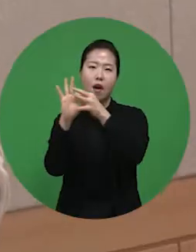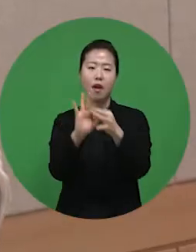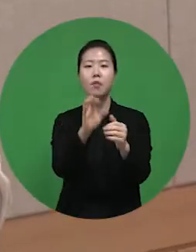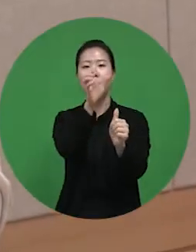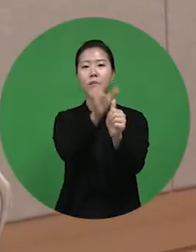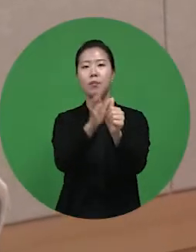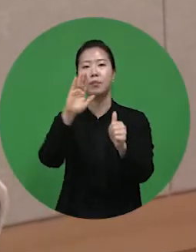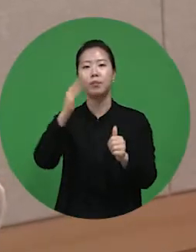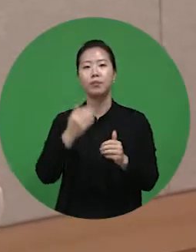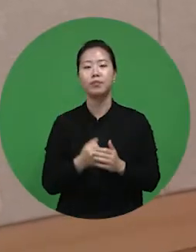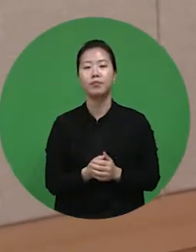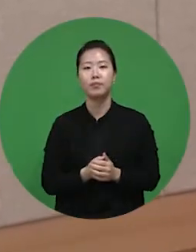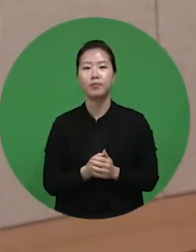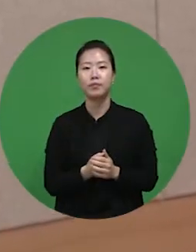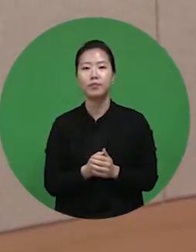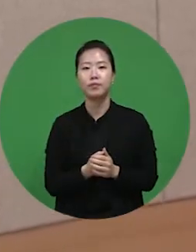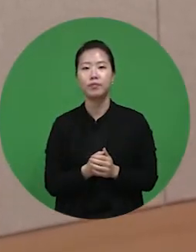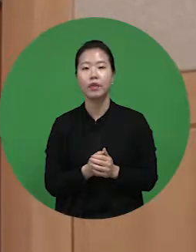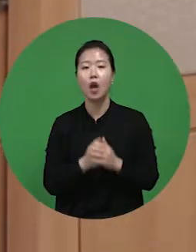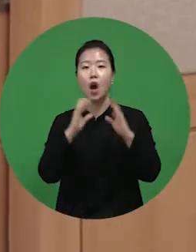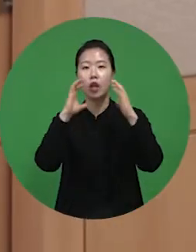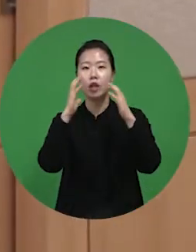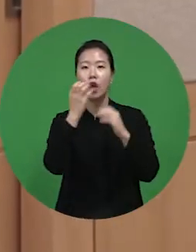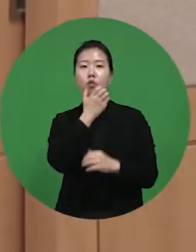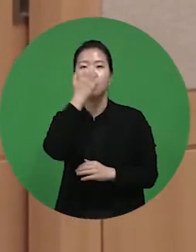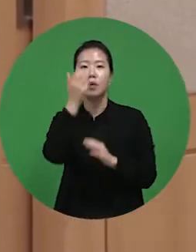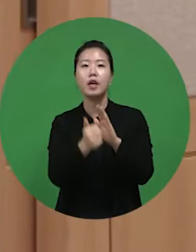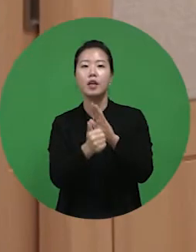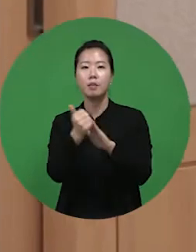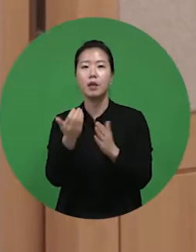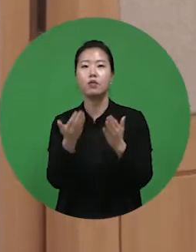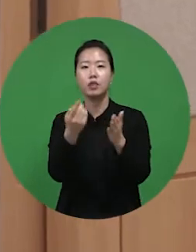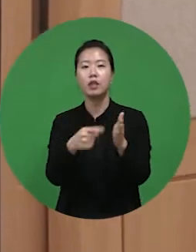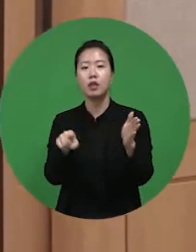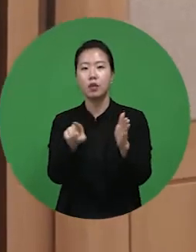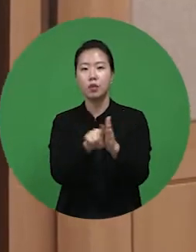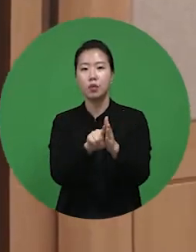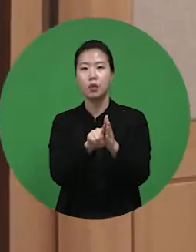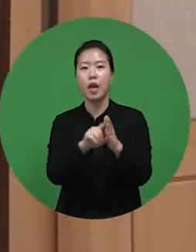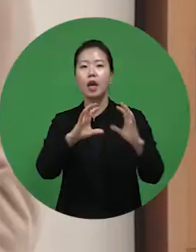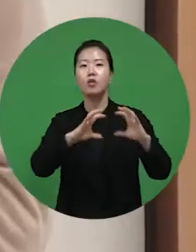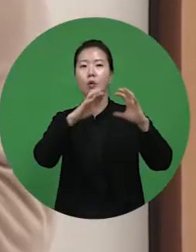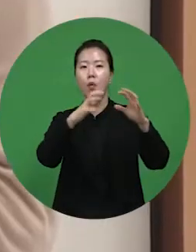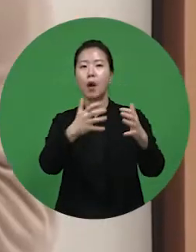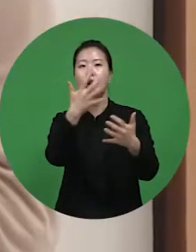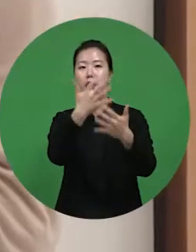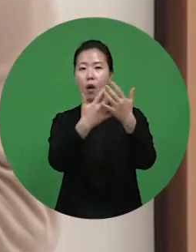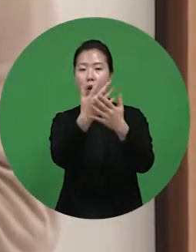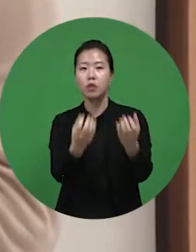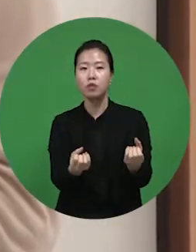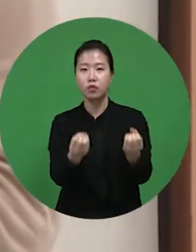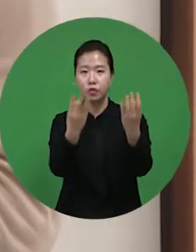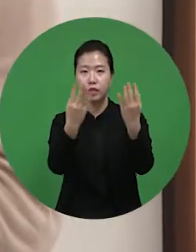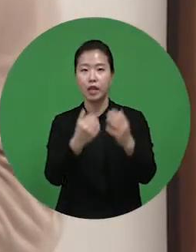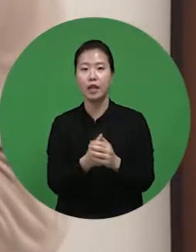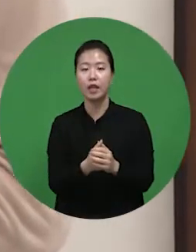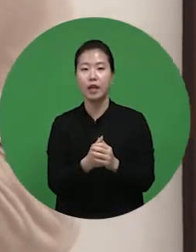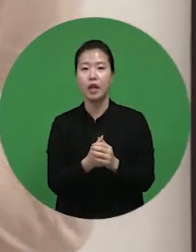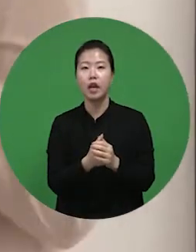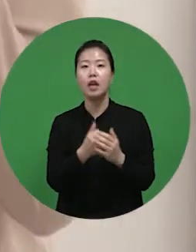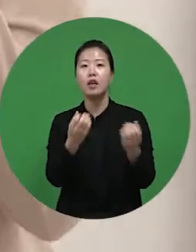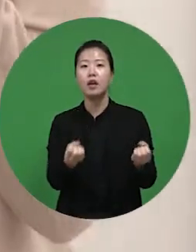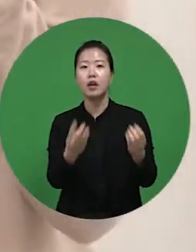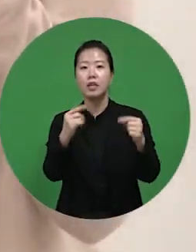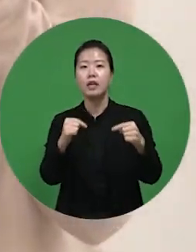3회 연속 홍보대사를 맡게 됐는데요. 어린이들에게 꿈과 희망을 주기 위해 마련된 글로벌